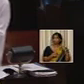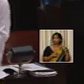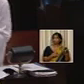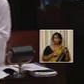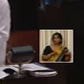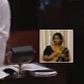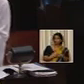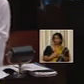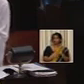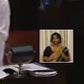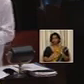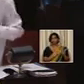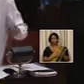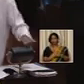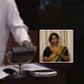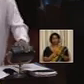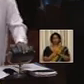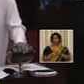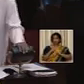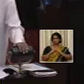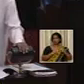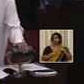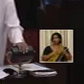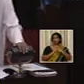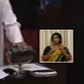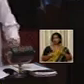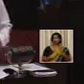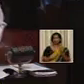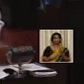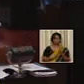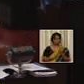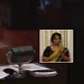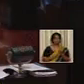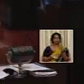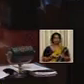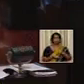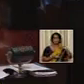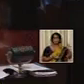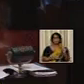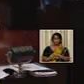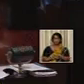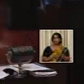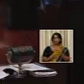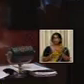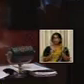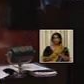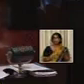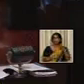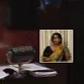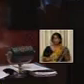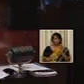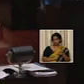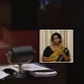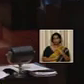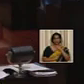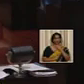අල්ලස් කොමිස් ක්‍රියාවලිය තුල ඒ රටට අහිමි කරපු සල්ලි ටික ආපහු ලබා ගන්නට කටයුතු කරන්නේ කවදද කියන එක